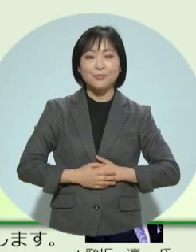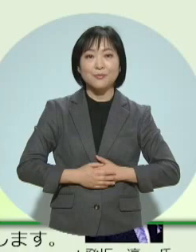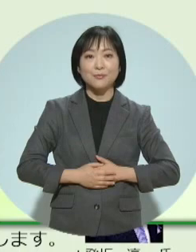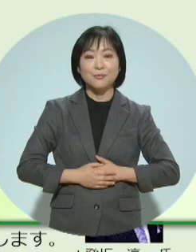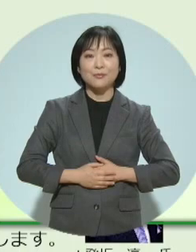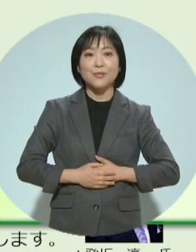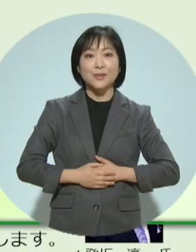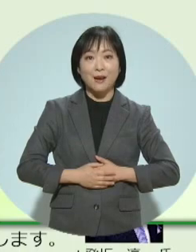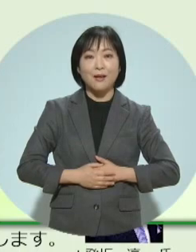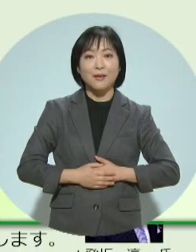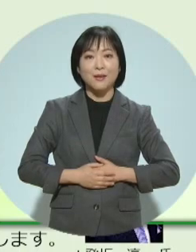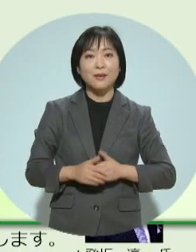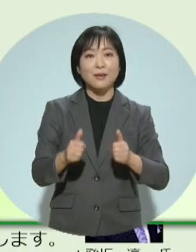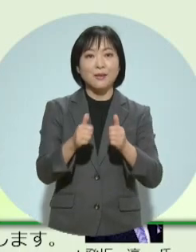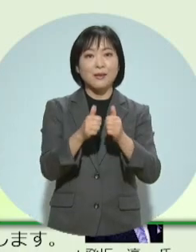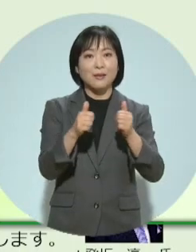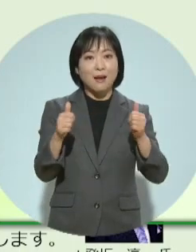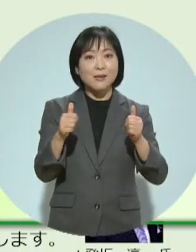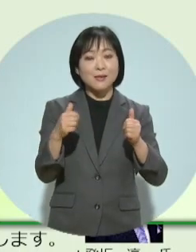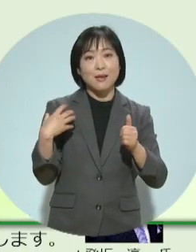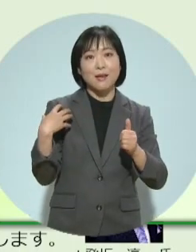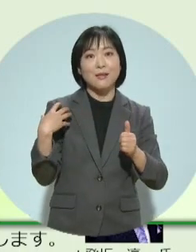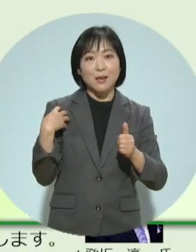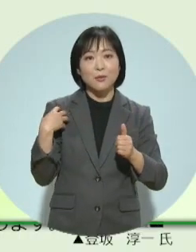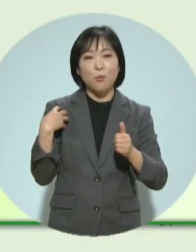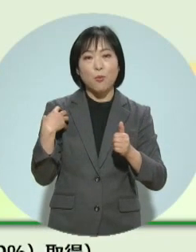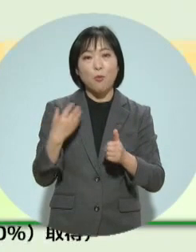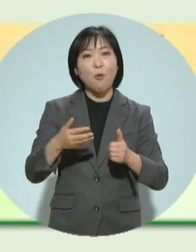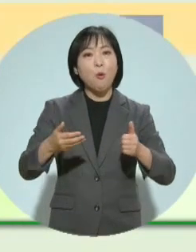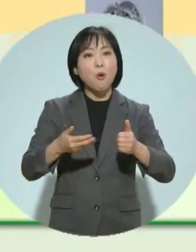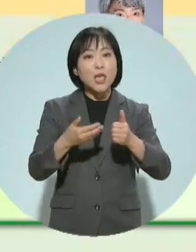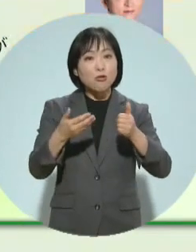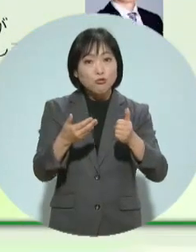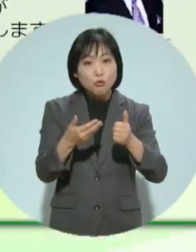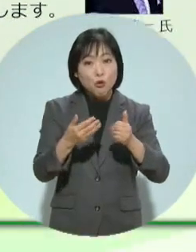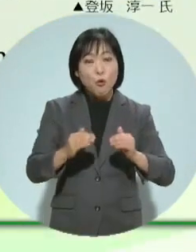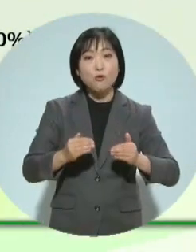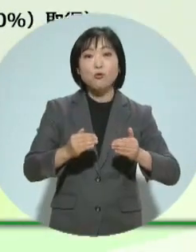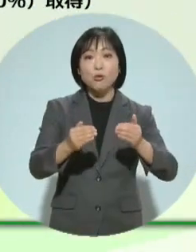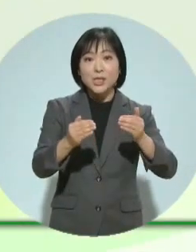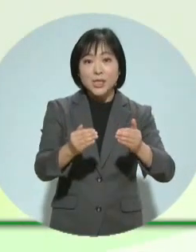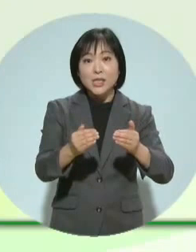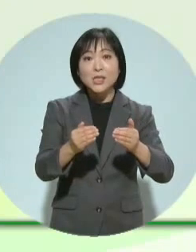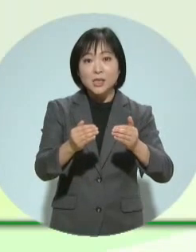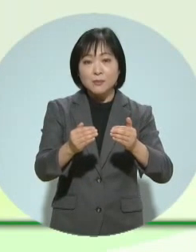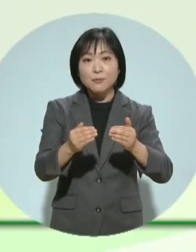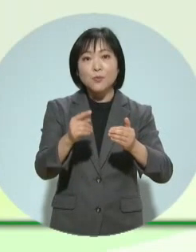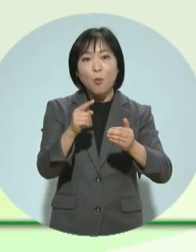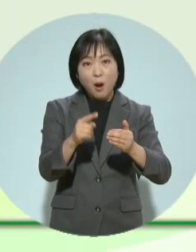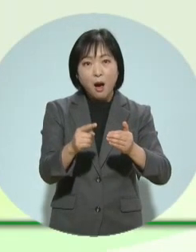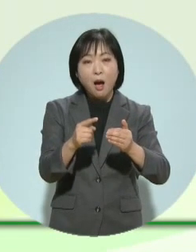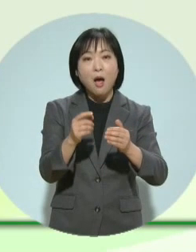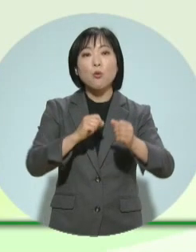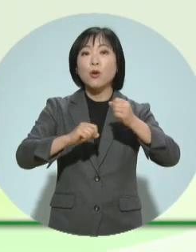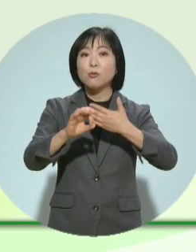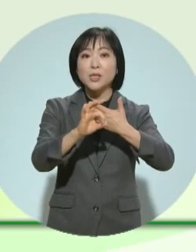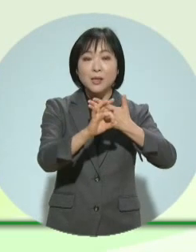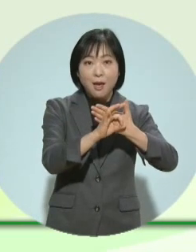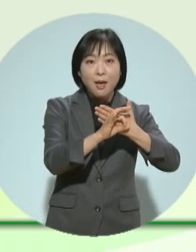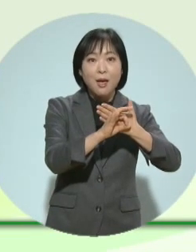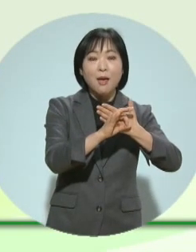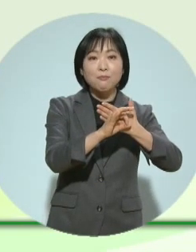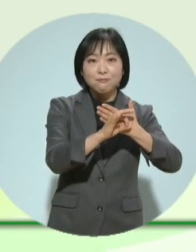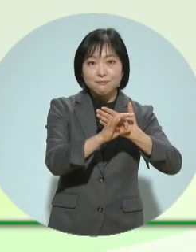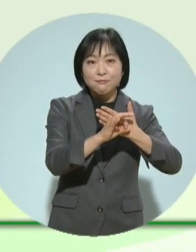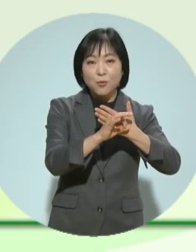さらに男性の育業促進に関する基調講演や取り組み事例を紹介する男性育業